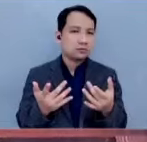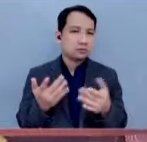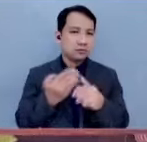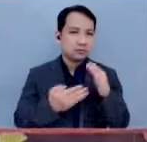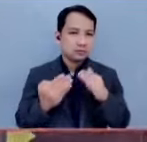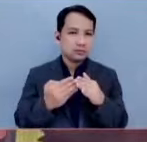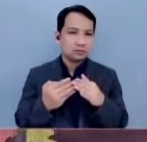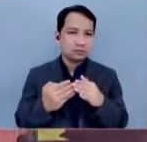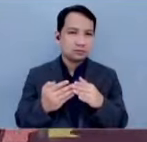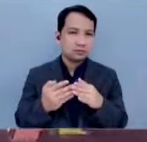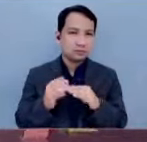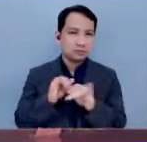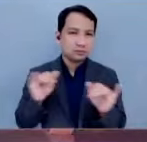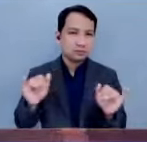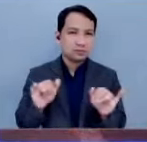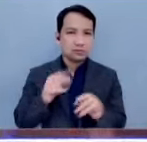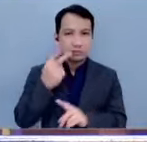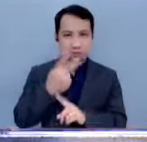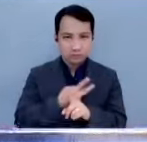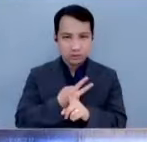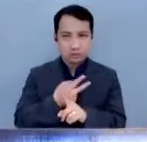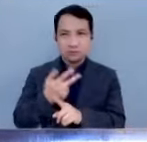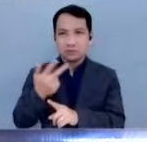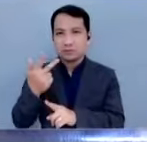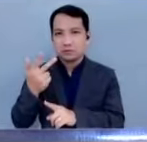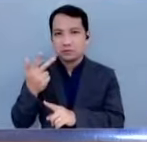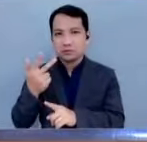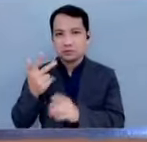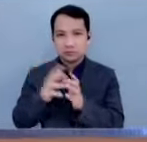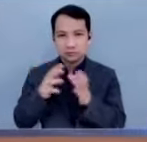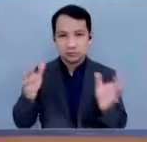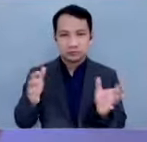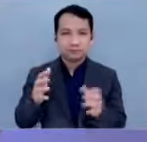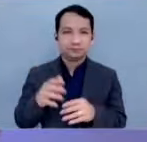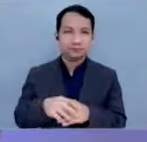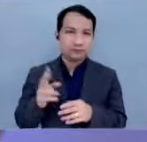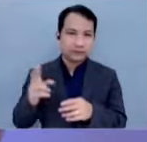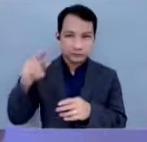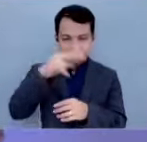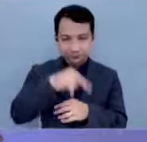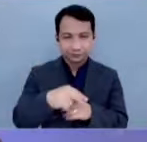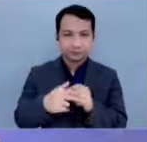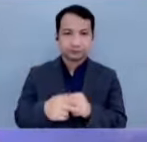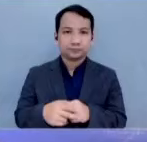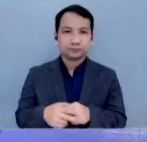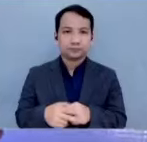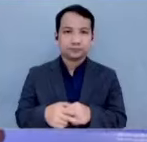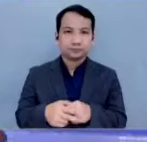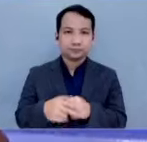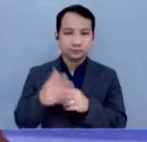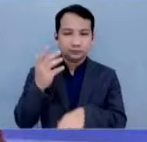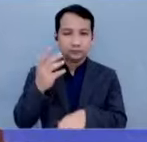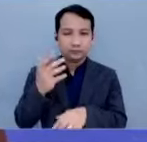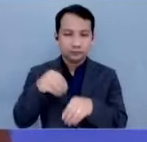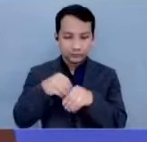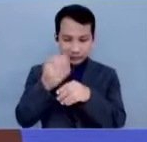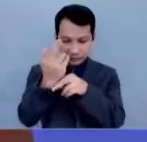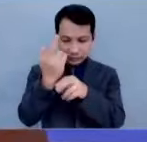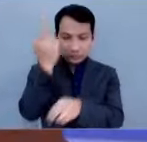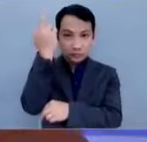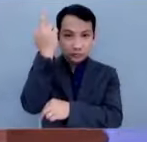it can go from 2 months. Kung every 2 months, malaguna, trim siya. Trim mo. Pero yung roots mismo, every 2 years. Yung roots,